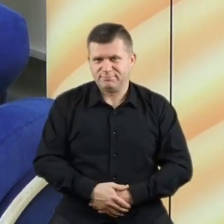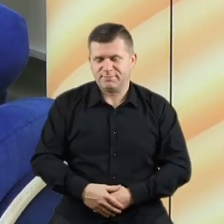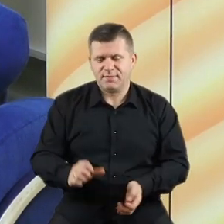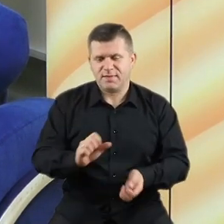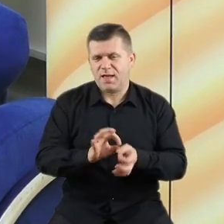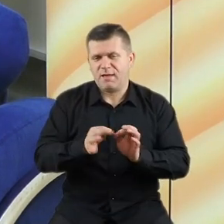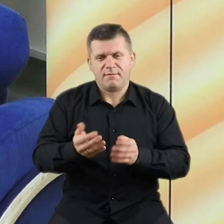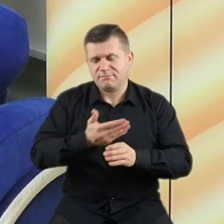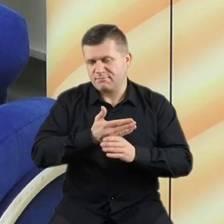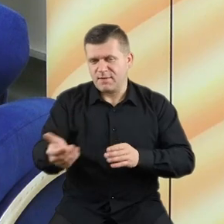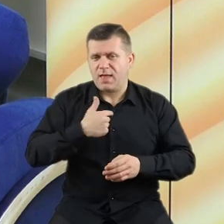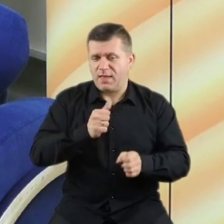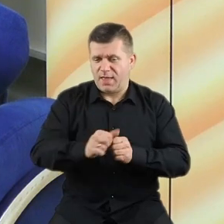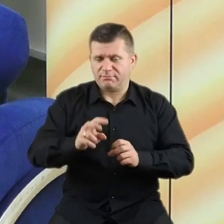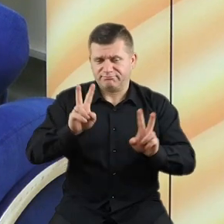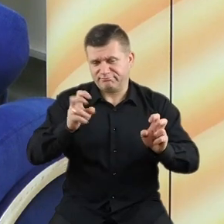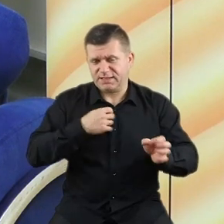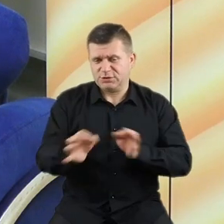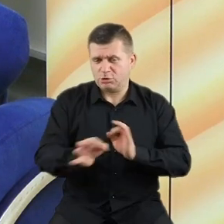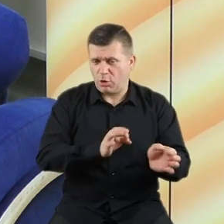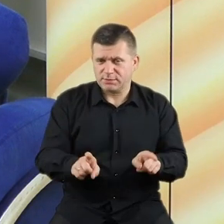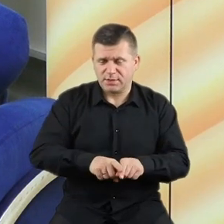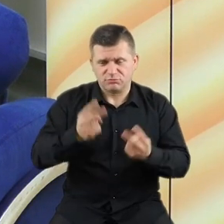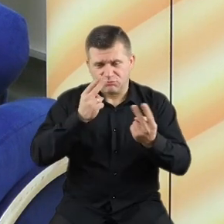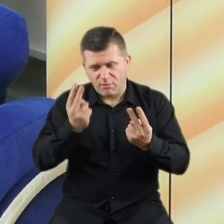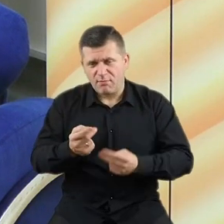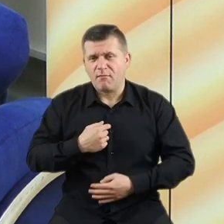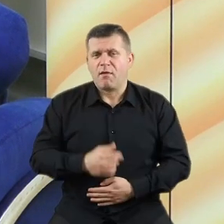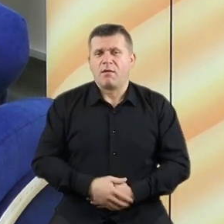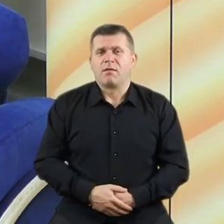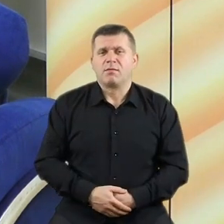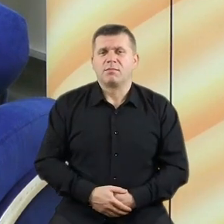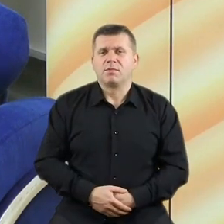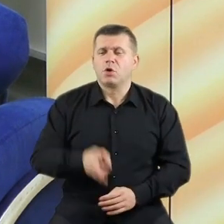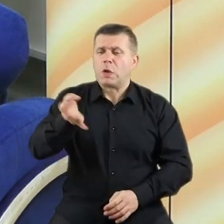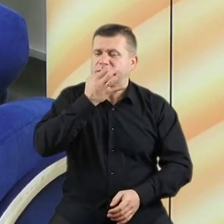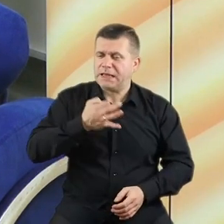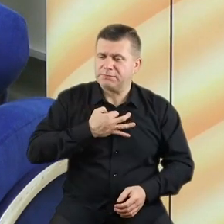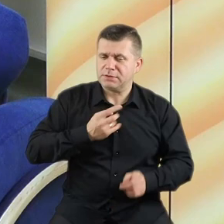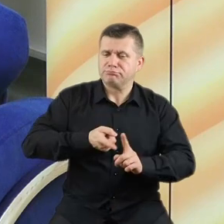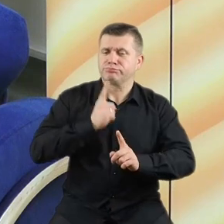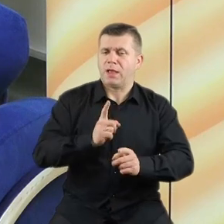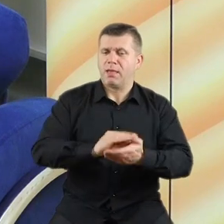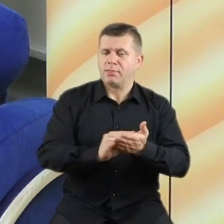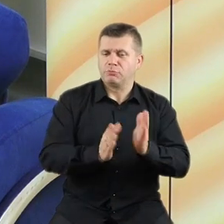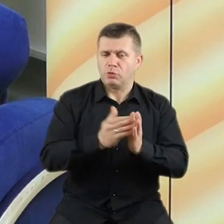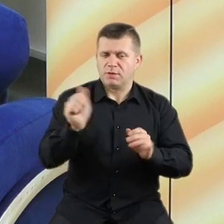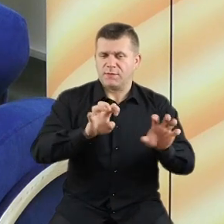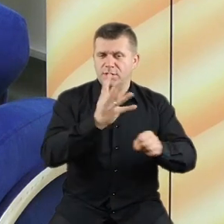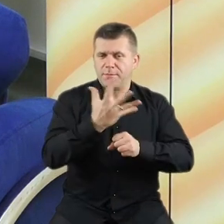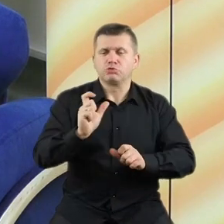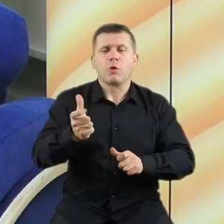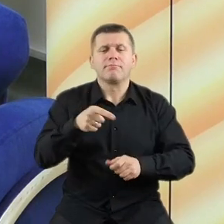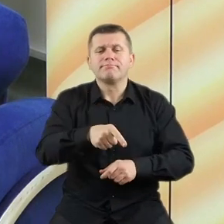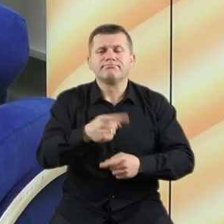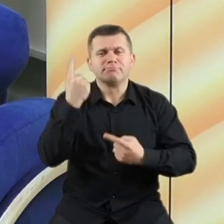jakieś cząstki, więc chociaż jestem historyczką i reporterką, to ja tak, no, jakby ktoś mnie zapytał przed napisaniem książki o